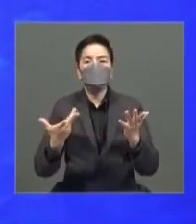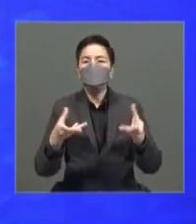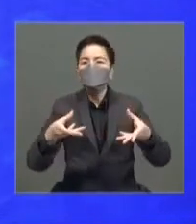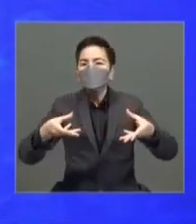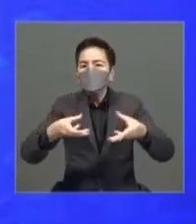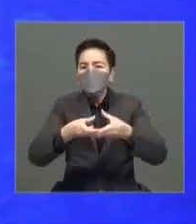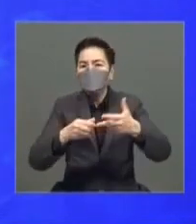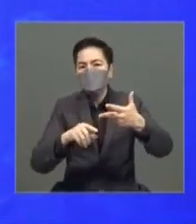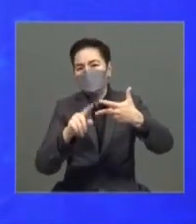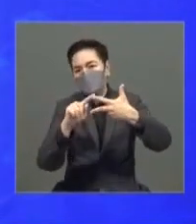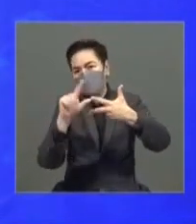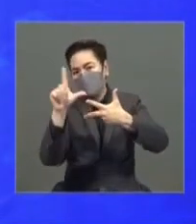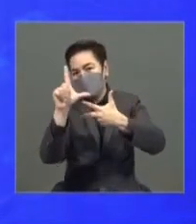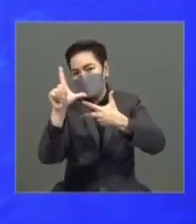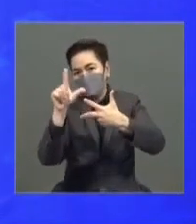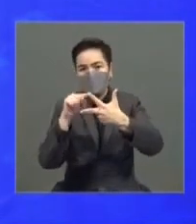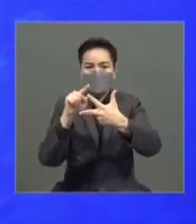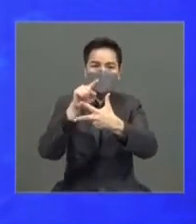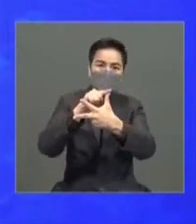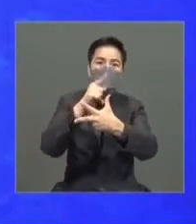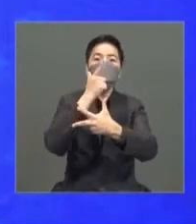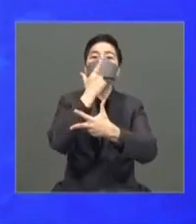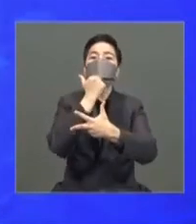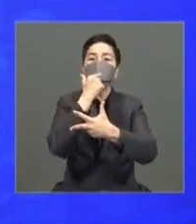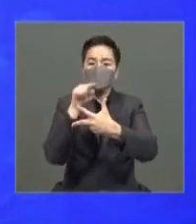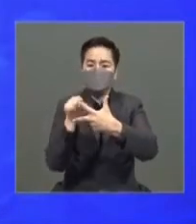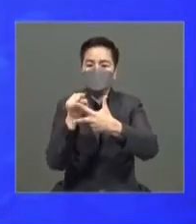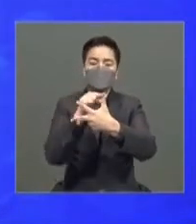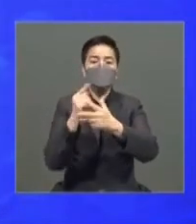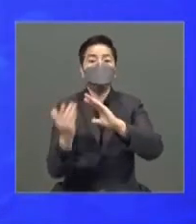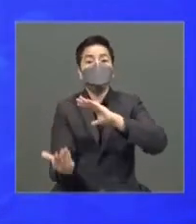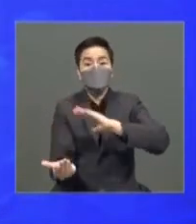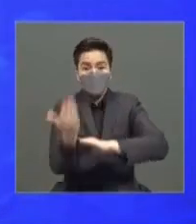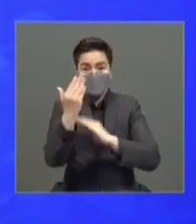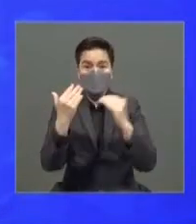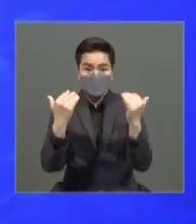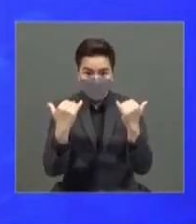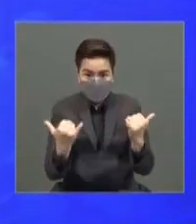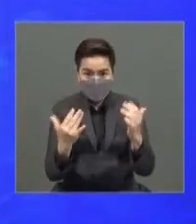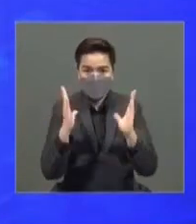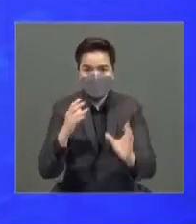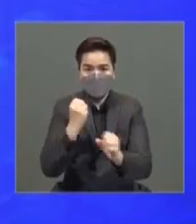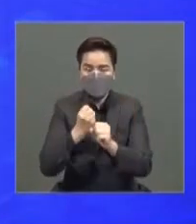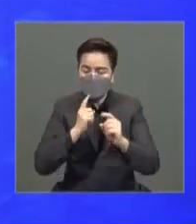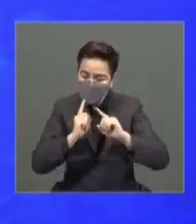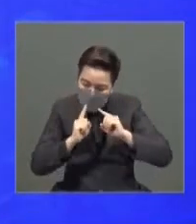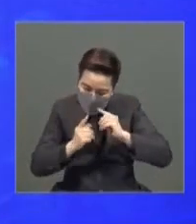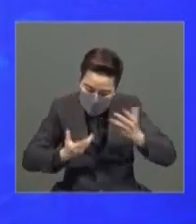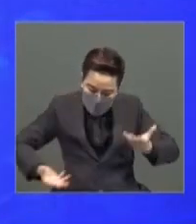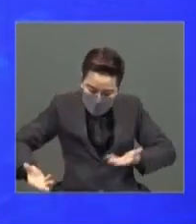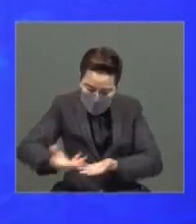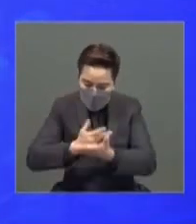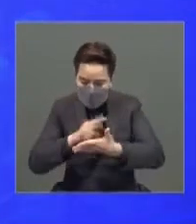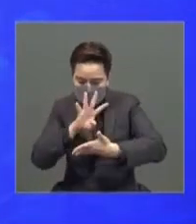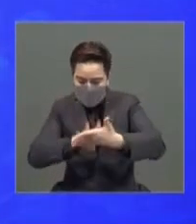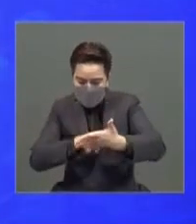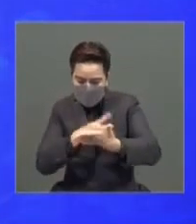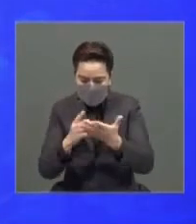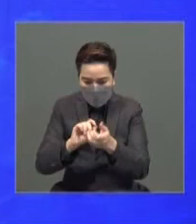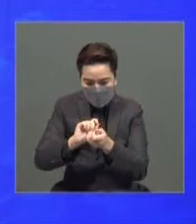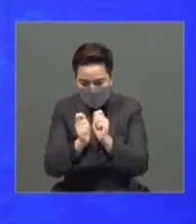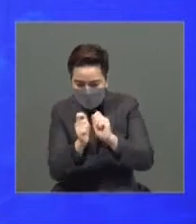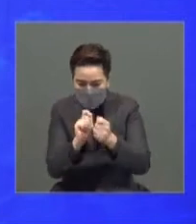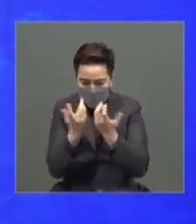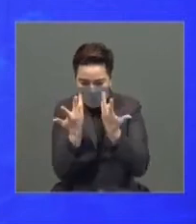กลุ่มสีเหลืองและสีแดงซึ่งตั้งแต่ช่วงเช้าที่ผ่านมาค่ะหน่วยงานที่เกี่ยวข้องก็ได้มีการหารือและปรับแผนให้สอดคล้